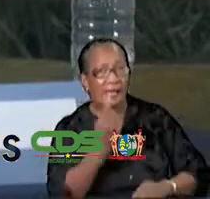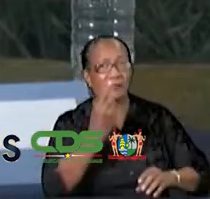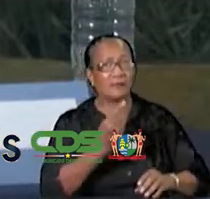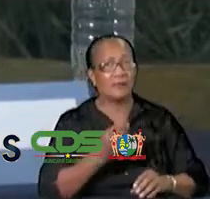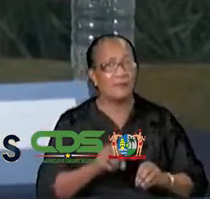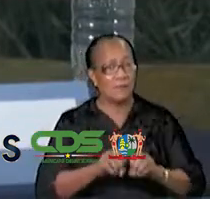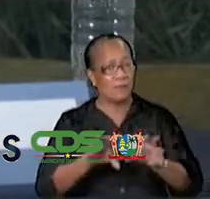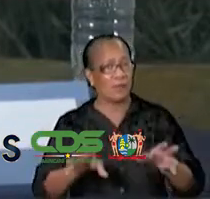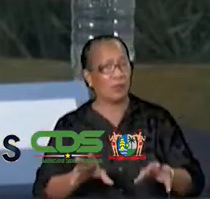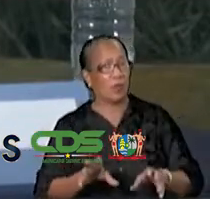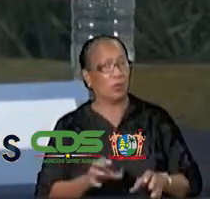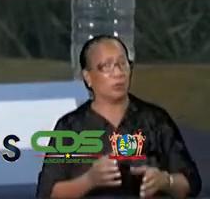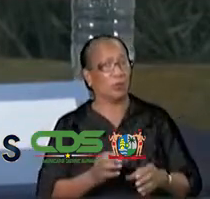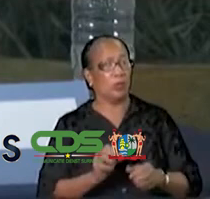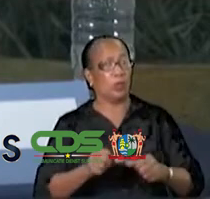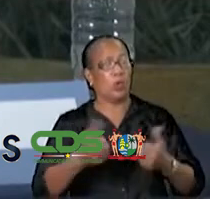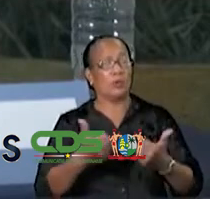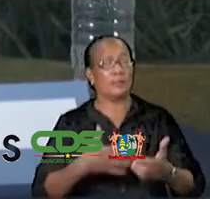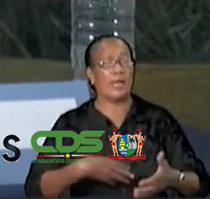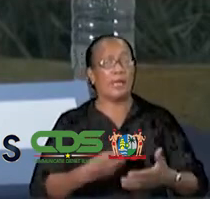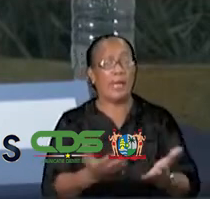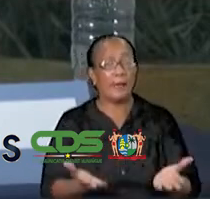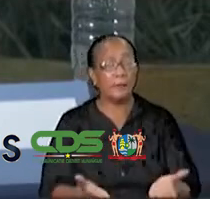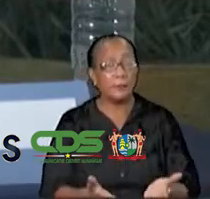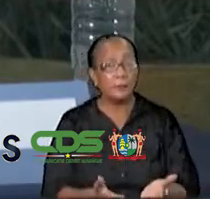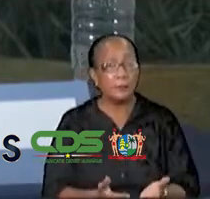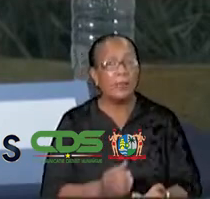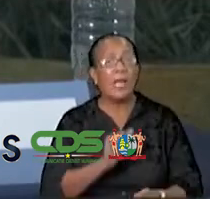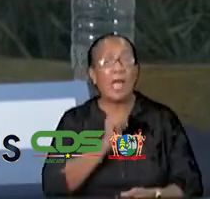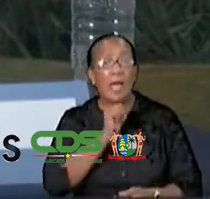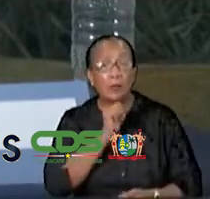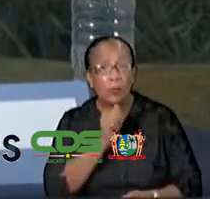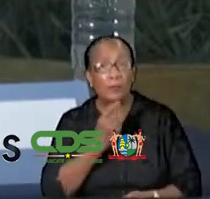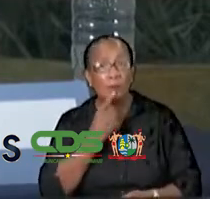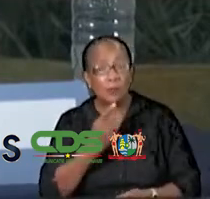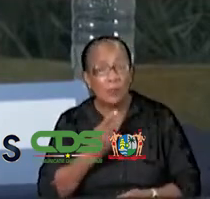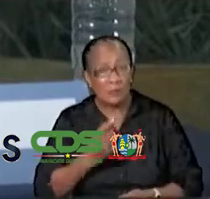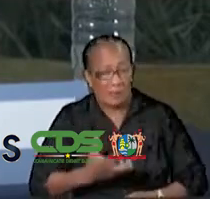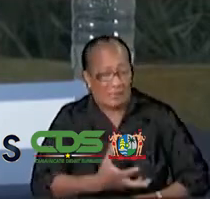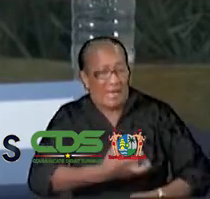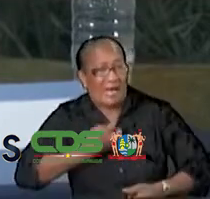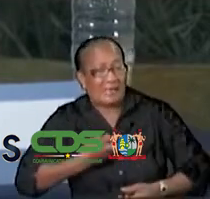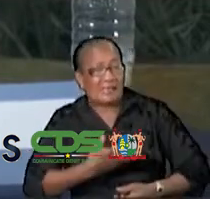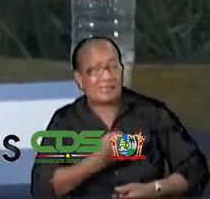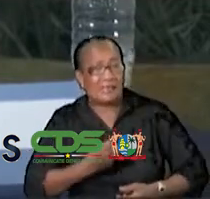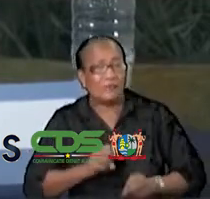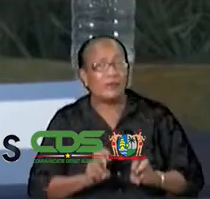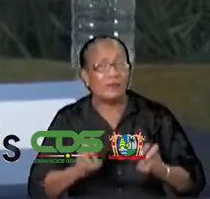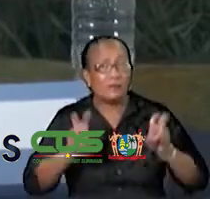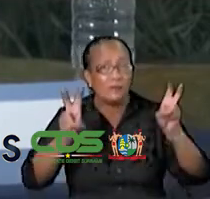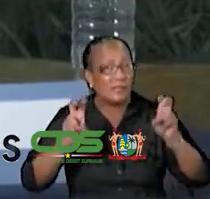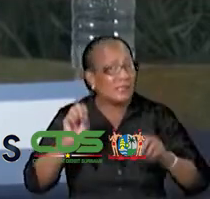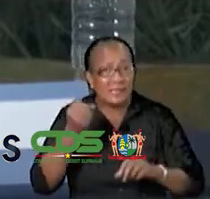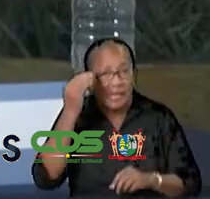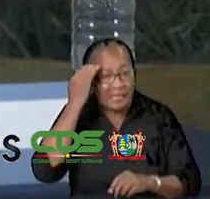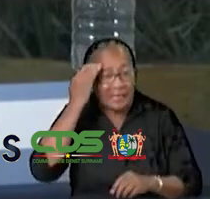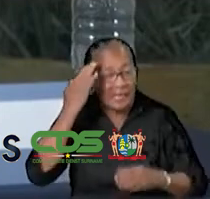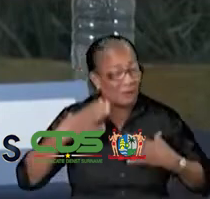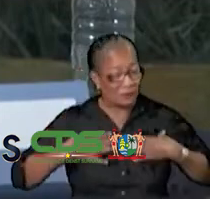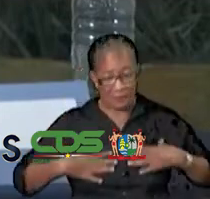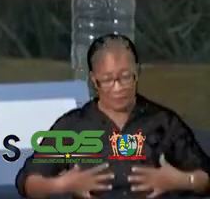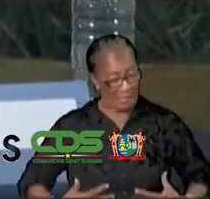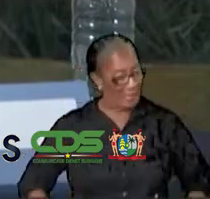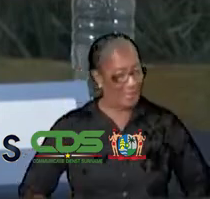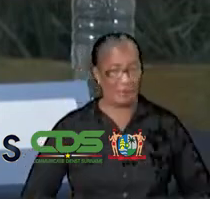als oorzaak heeft. En wat bedoel ik met agressiever? Het virus is moeilijker herkenbaar voor het lichaam.